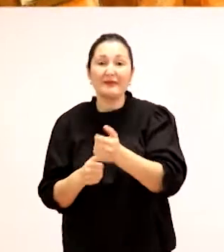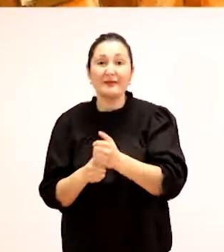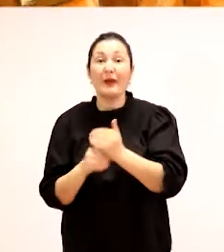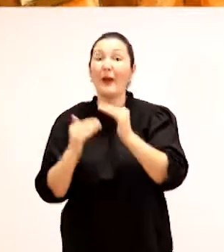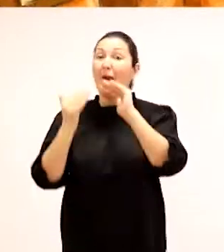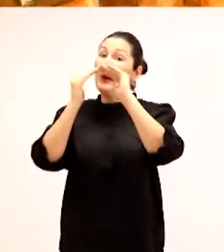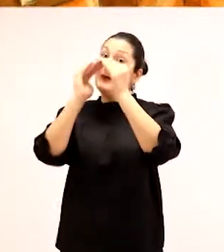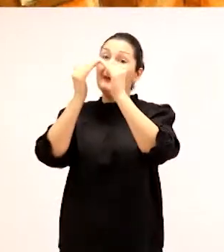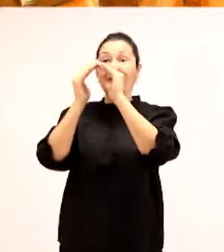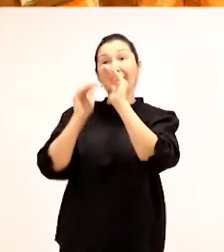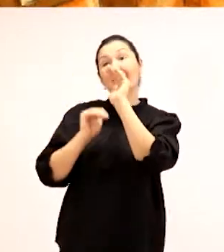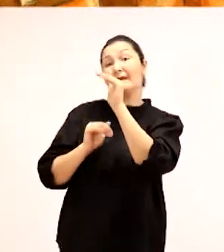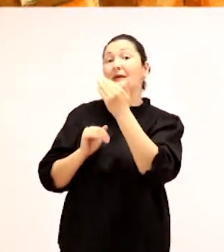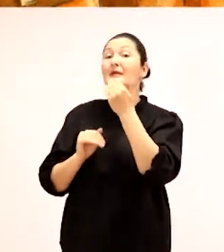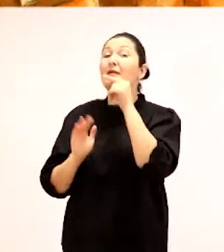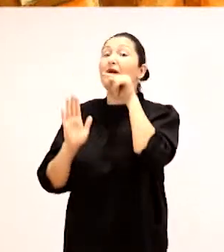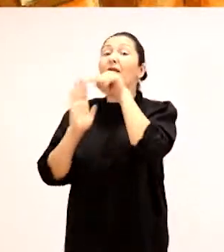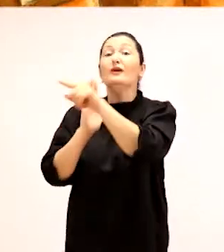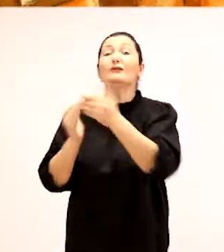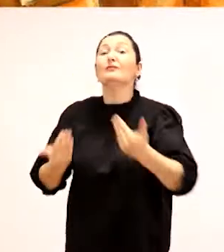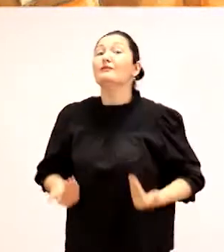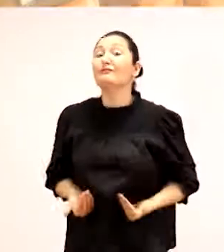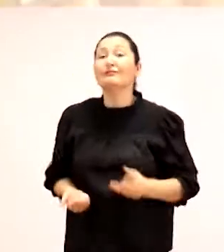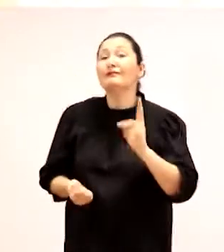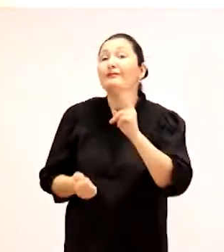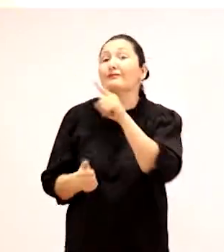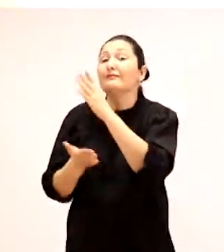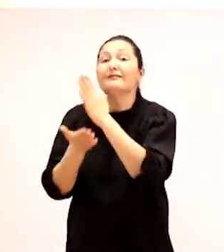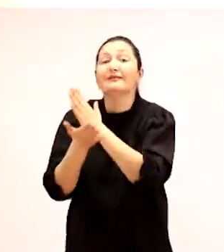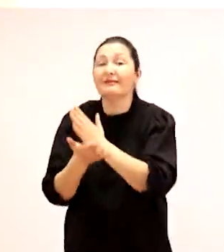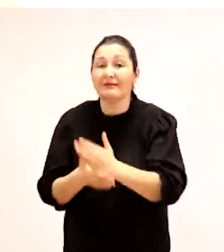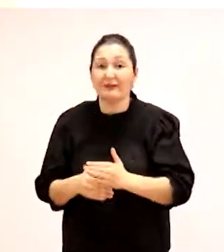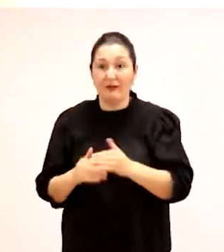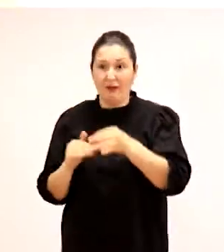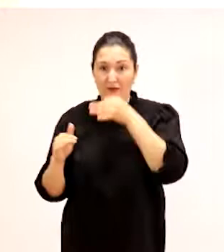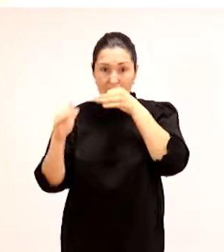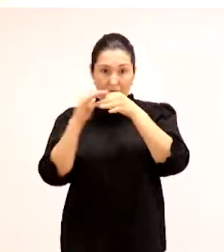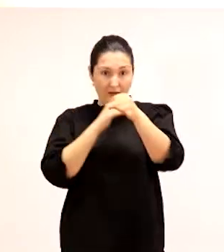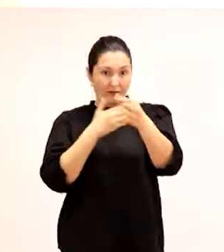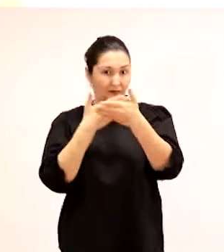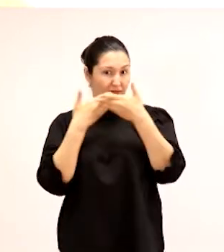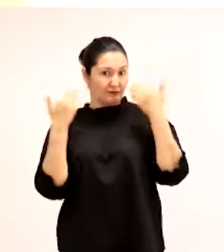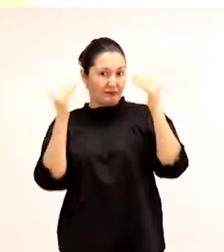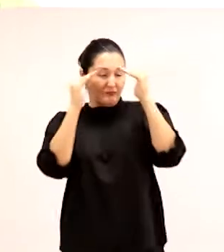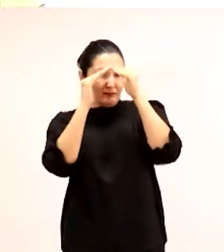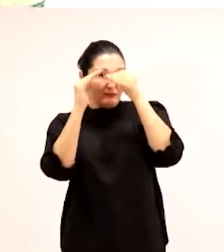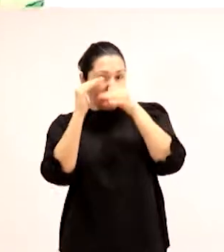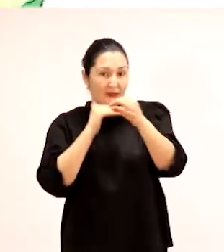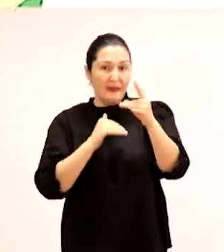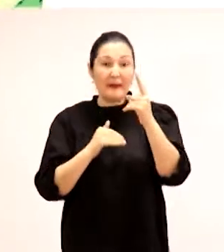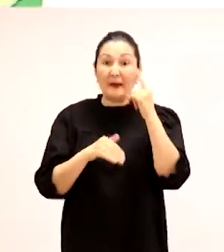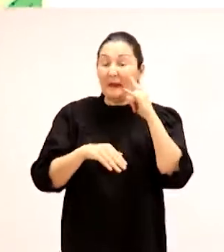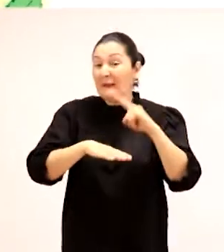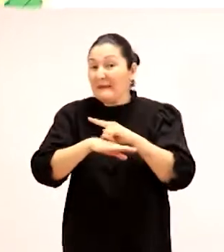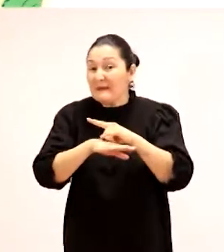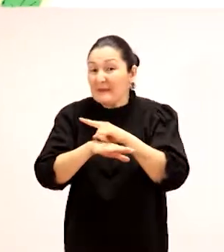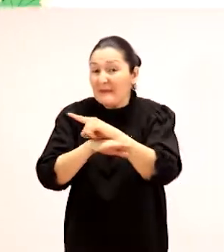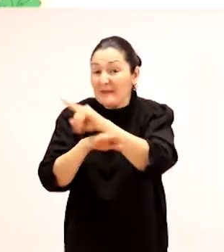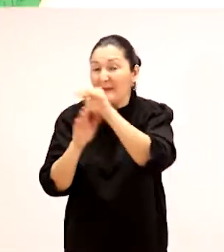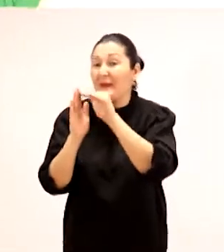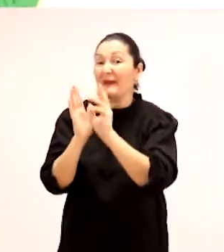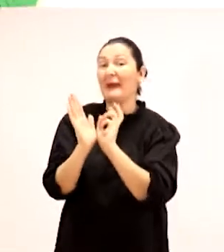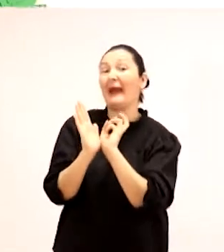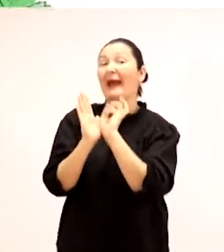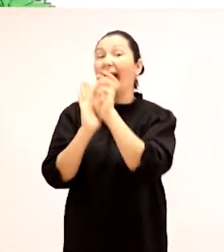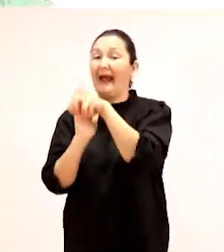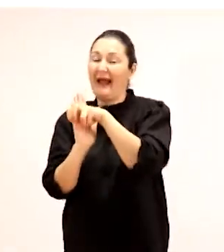«Терем, теремок, кто в тереме живет?» Никто не отзывается. Вошла мышка в теремок и